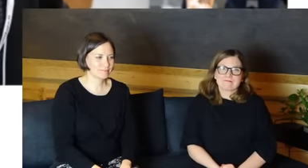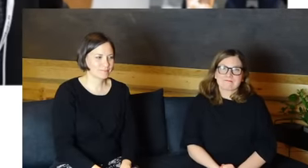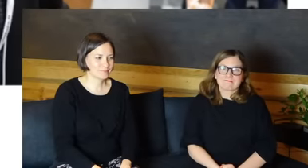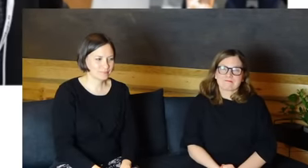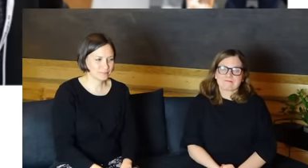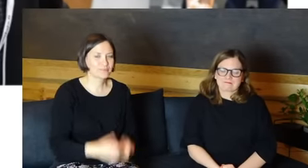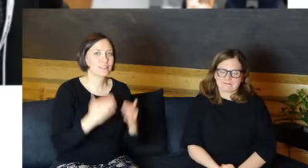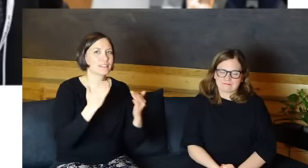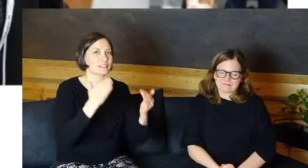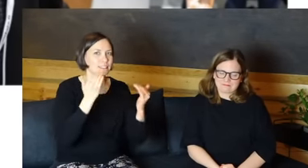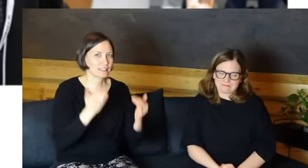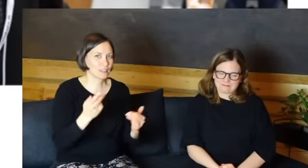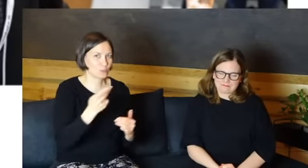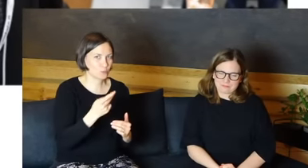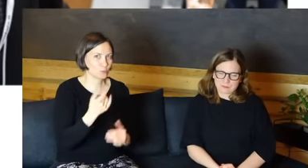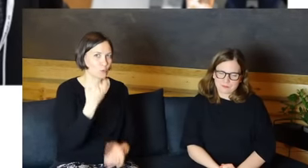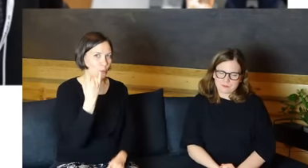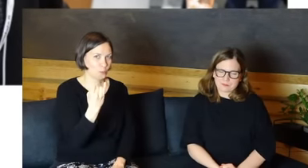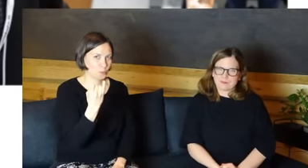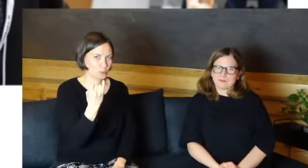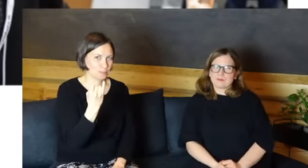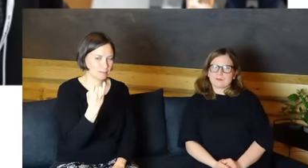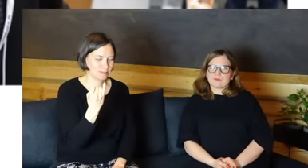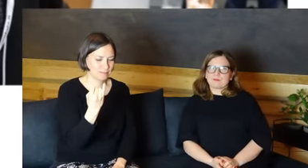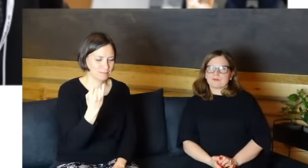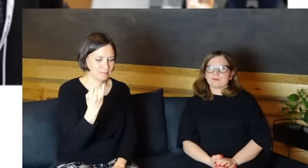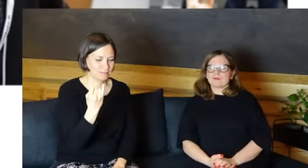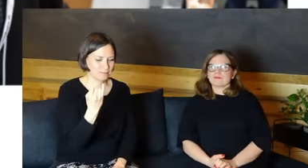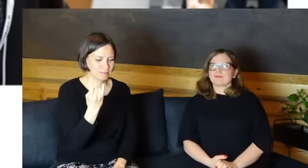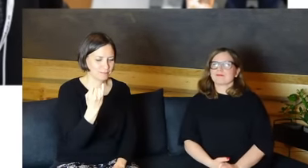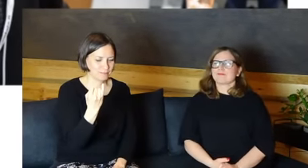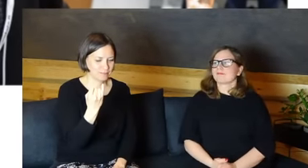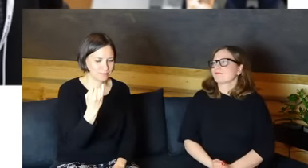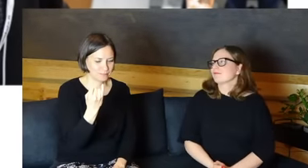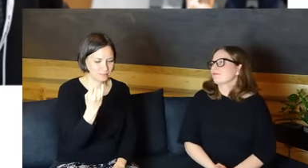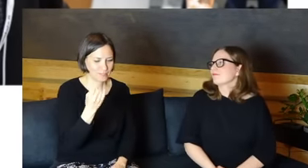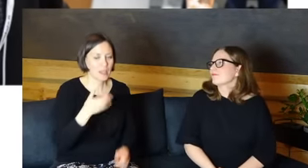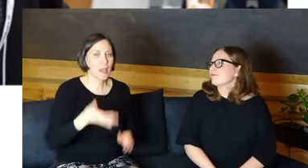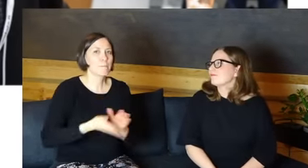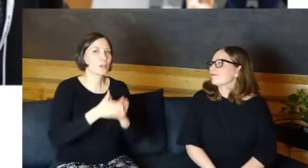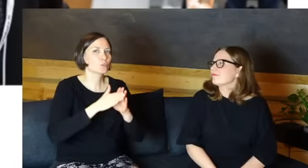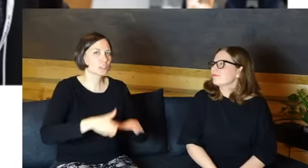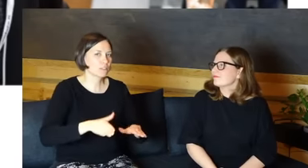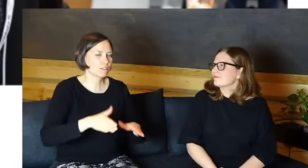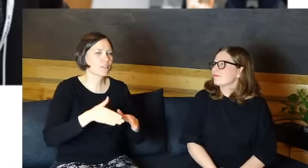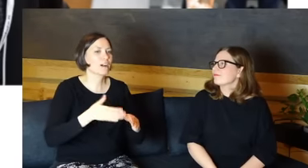Ja sitten kysymykseen kuusi. Perustavan historian